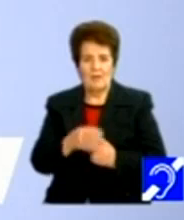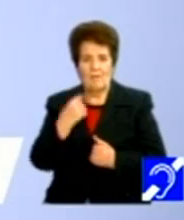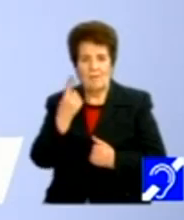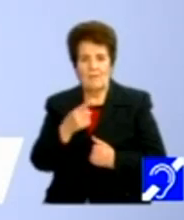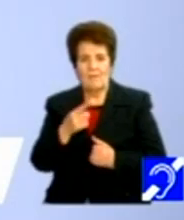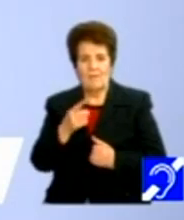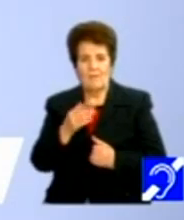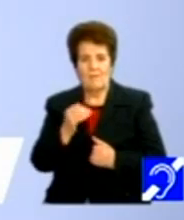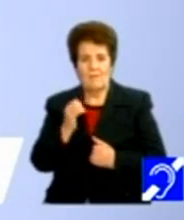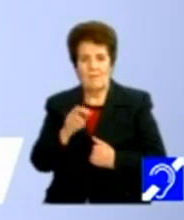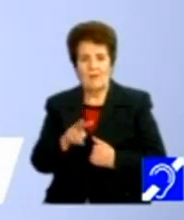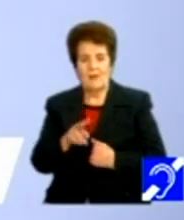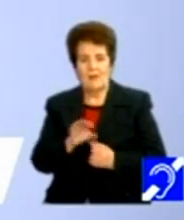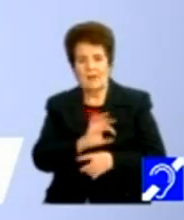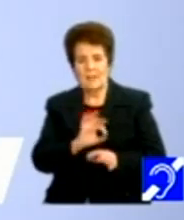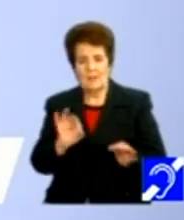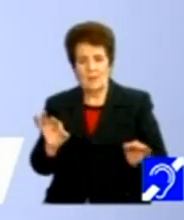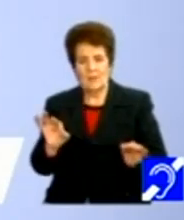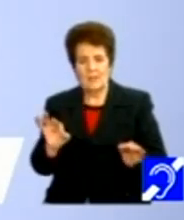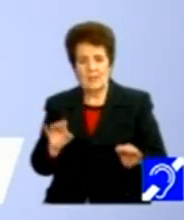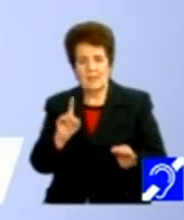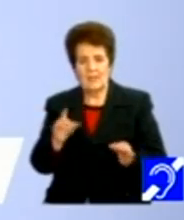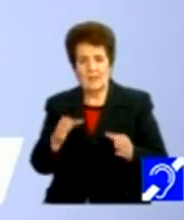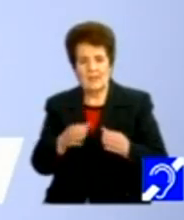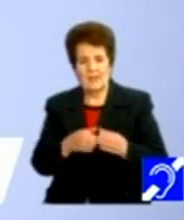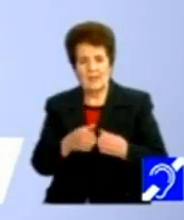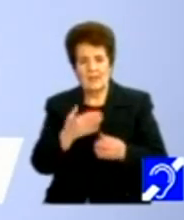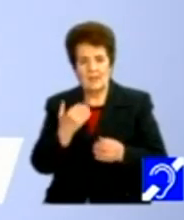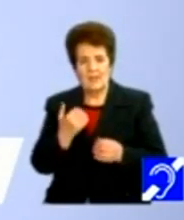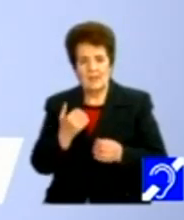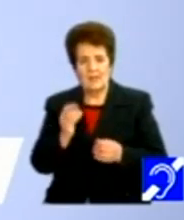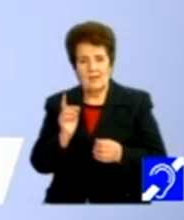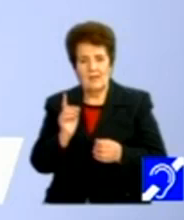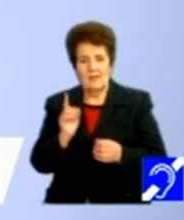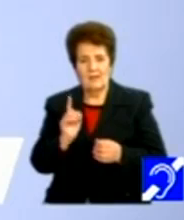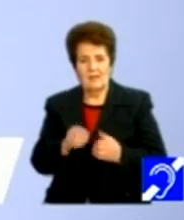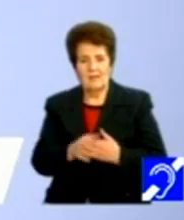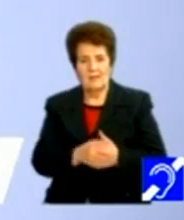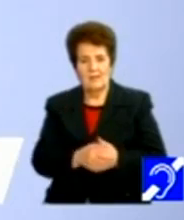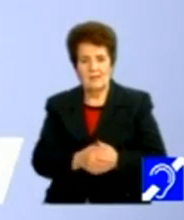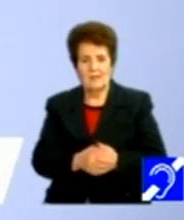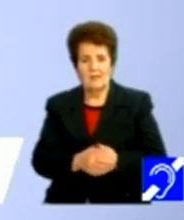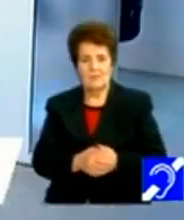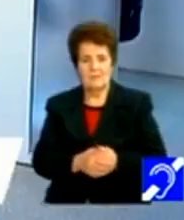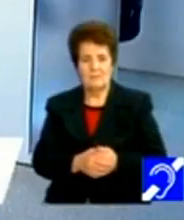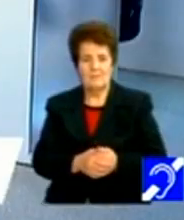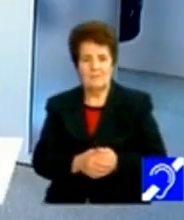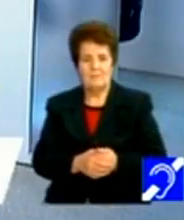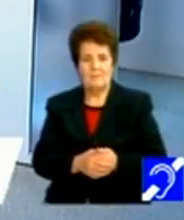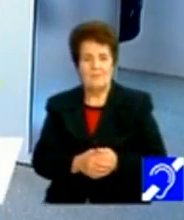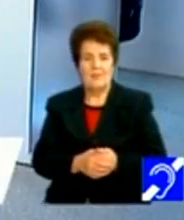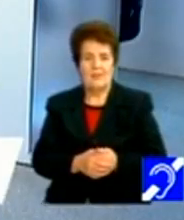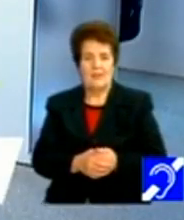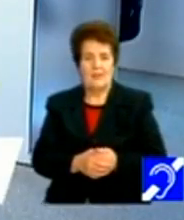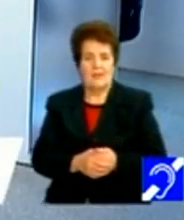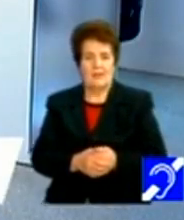o tranziție extraordinară de la un apartheid spre ceea ce este Africa de Sud la ora actuală. Cine este cea